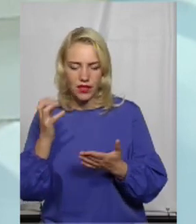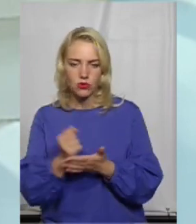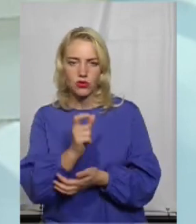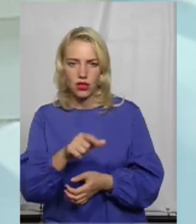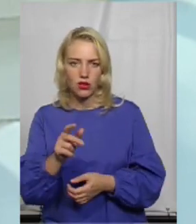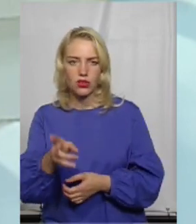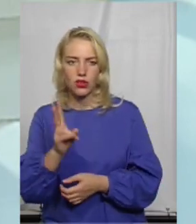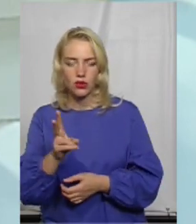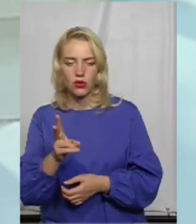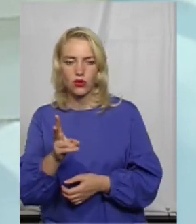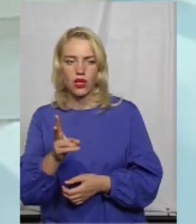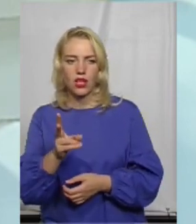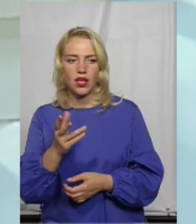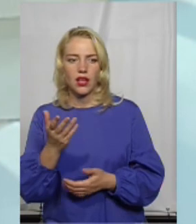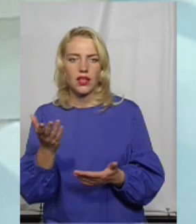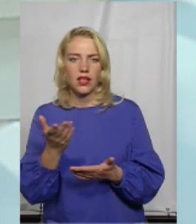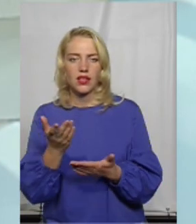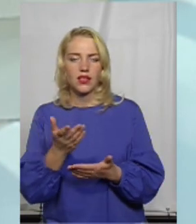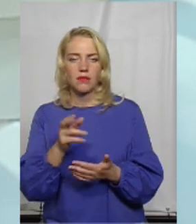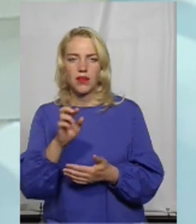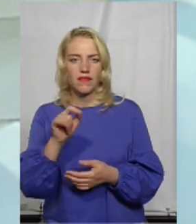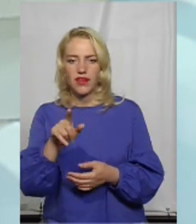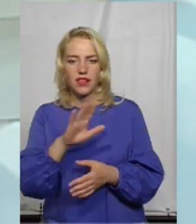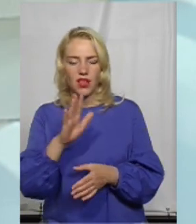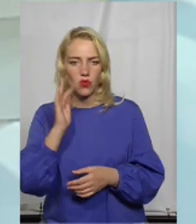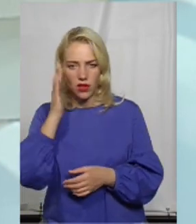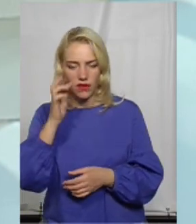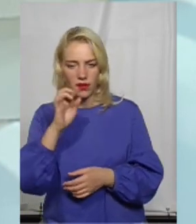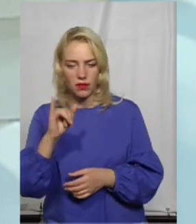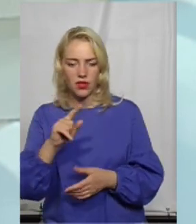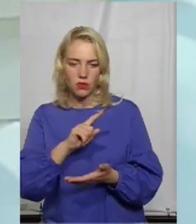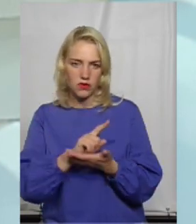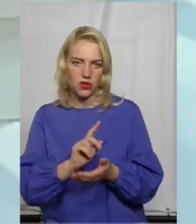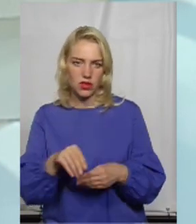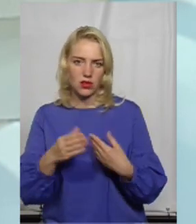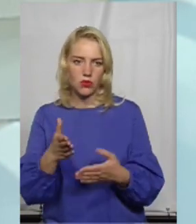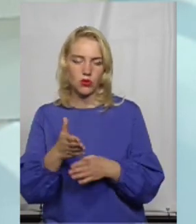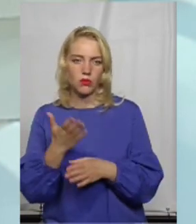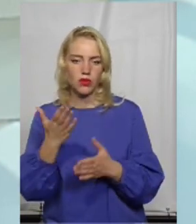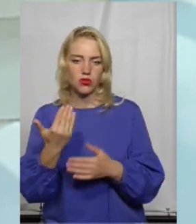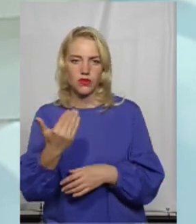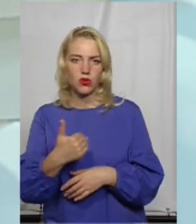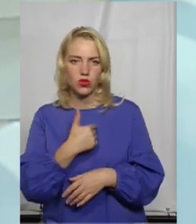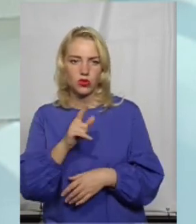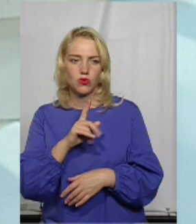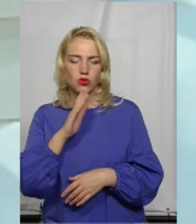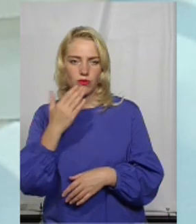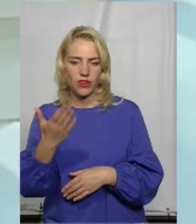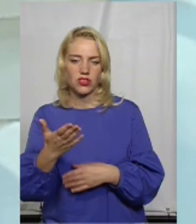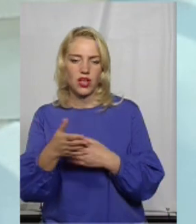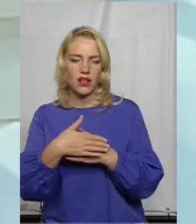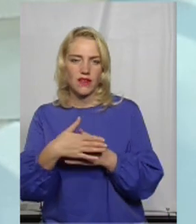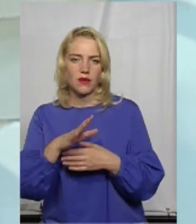які навіть ви на собі не могли би уявити. І обов'язково вам буде надана допомога, якщо ви захочете, щоб ваші двері